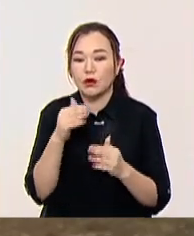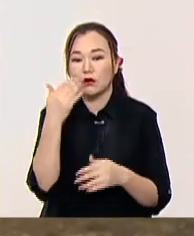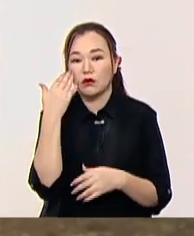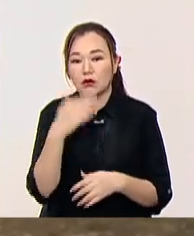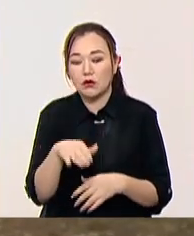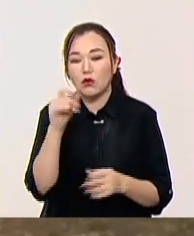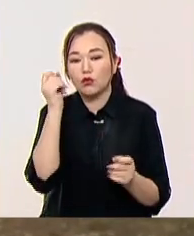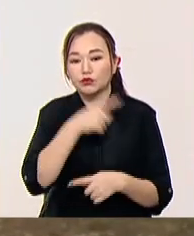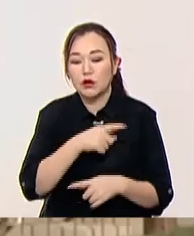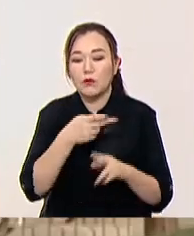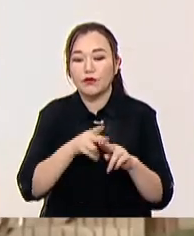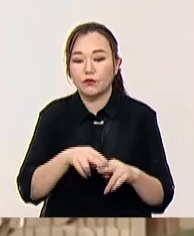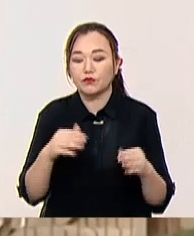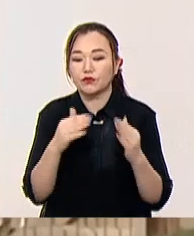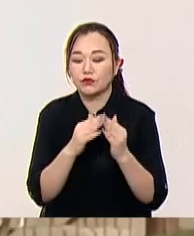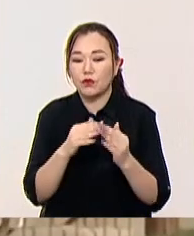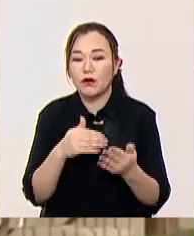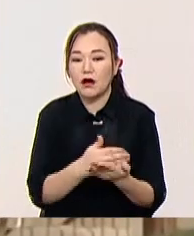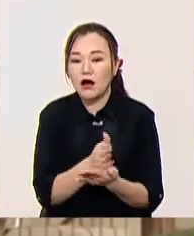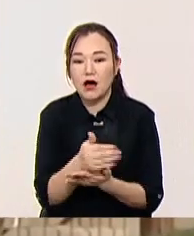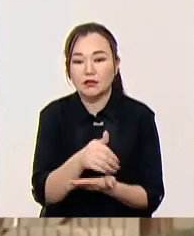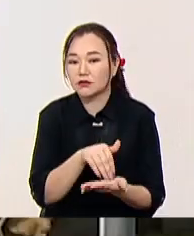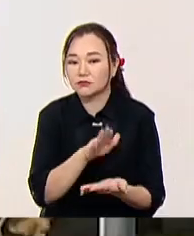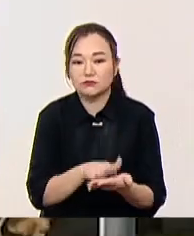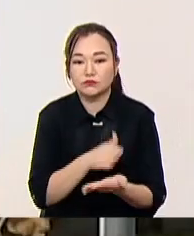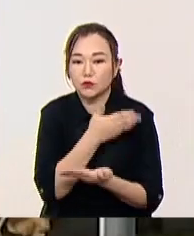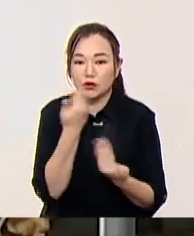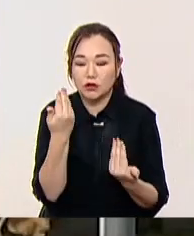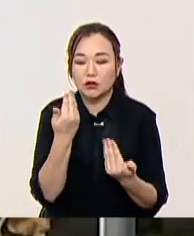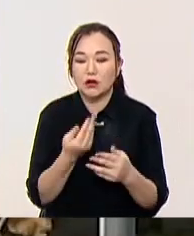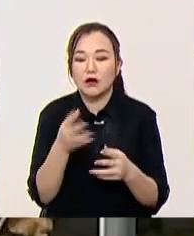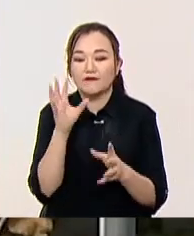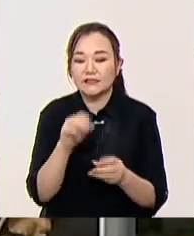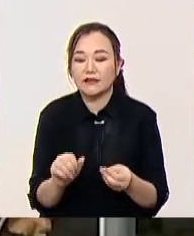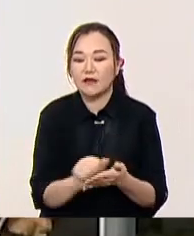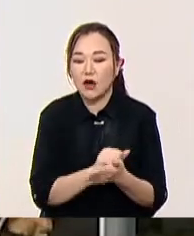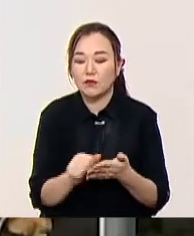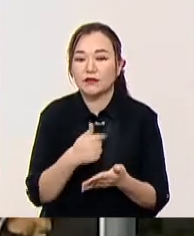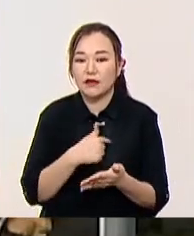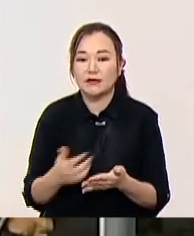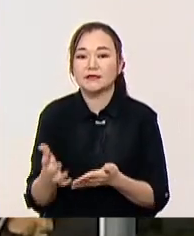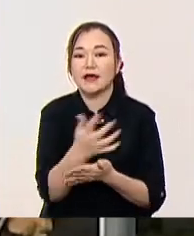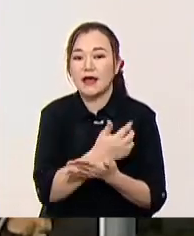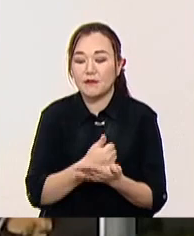biraq bilgen. Ütkene ösken üye kartada joq bolup çıkkan. Negizi bükül dokumenttermi jinagam men.